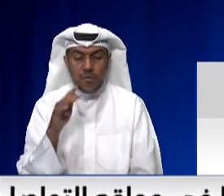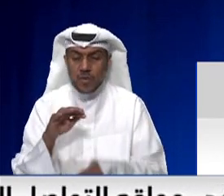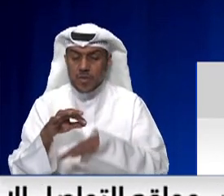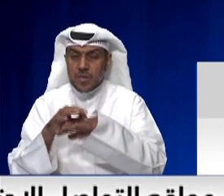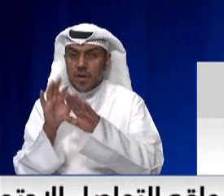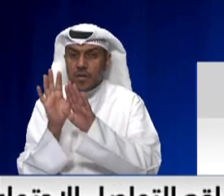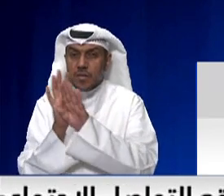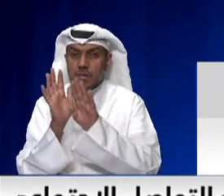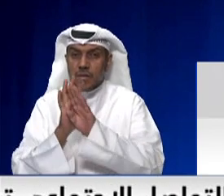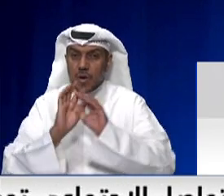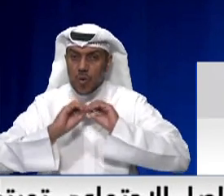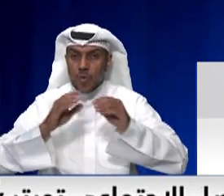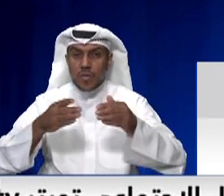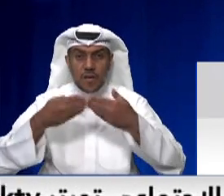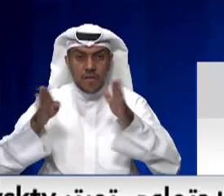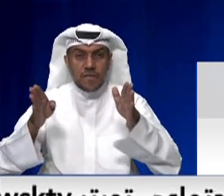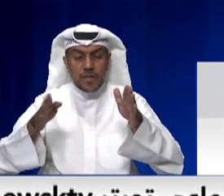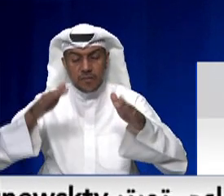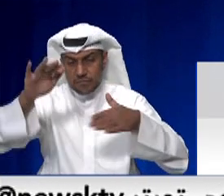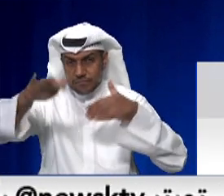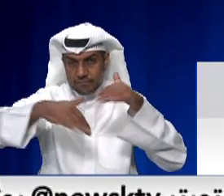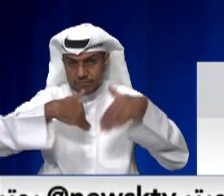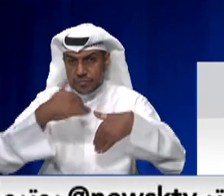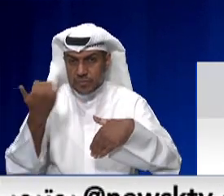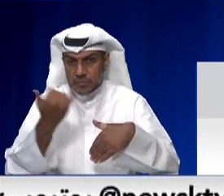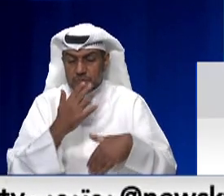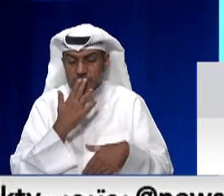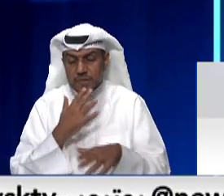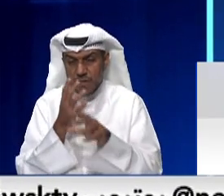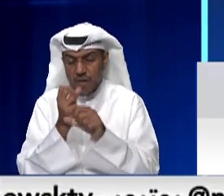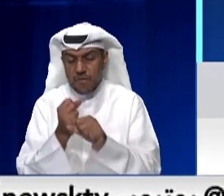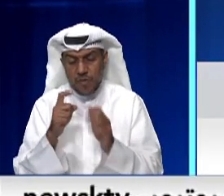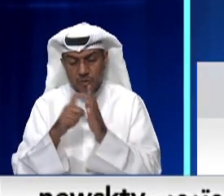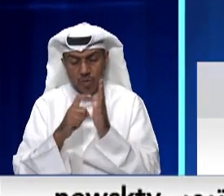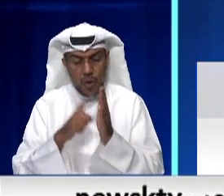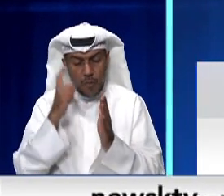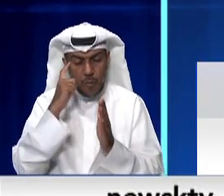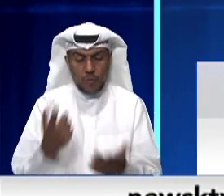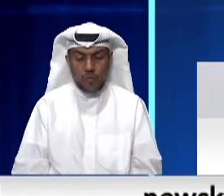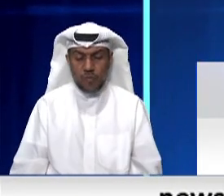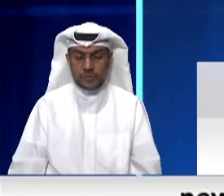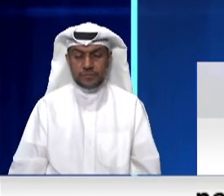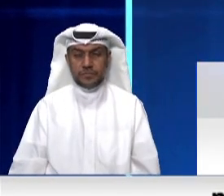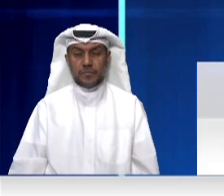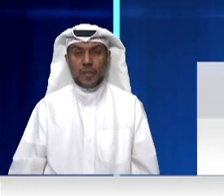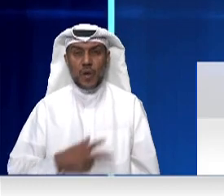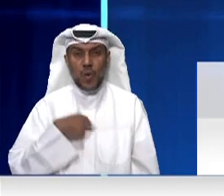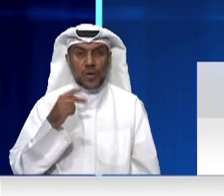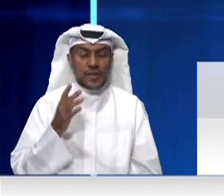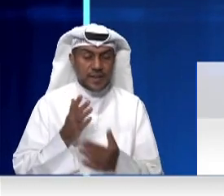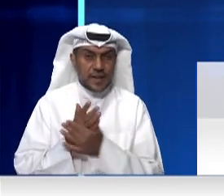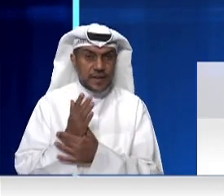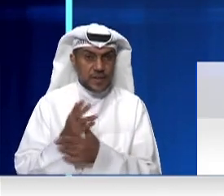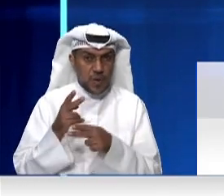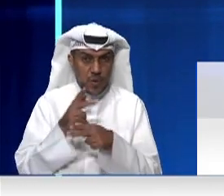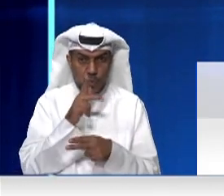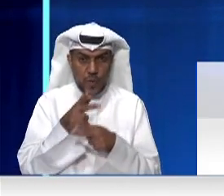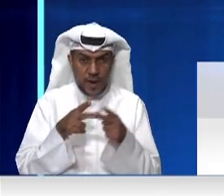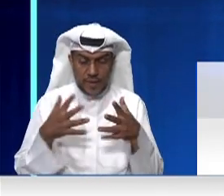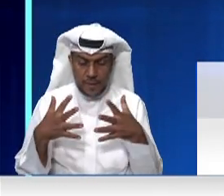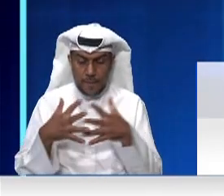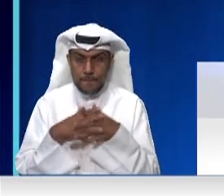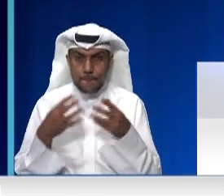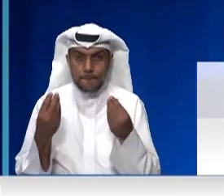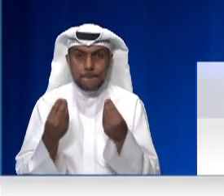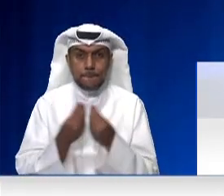عبر منافذ آمنة ومصانة دوليا. كما أكد وزير الخارجية تضامن دولة الكويت